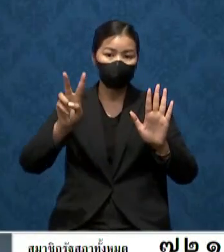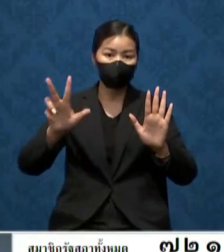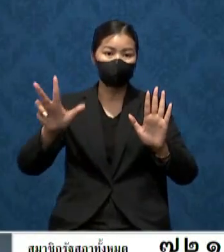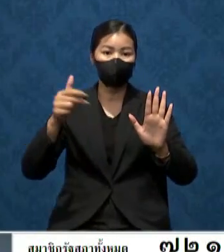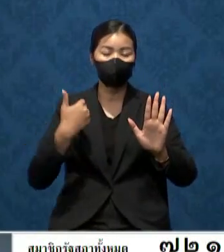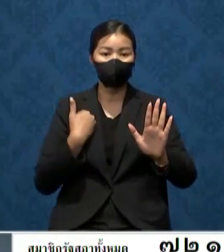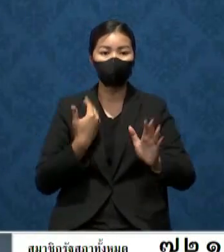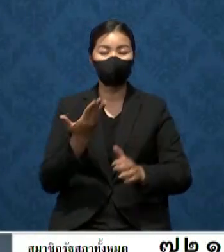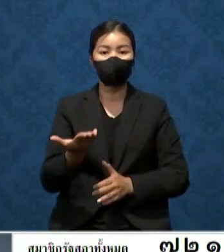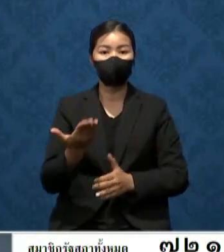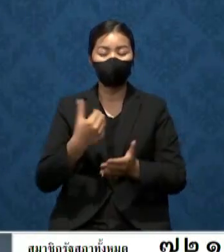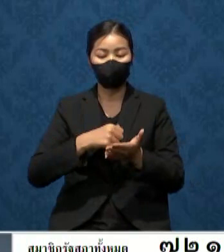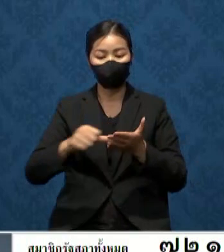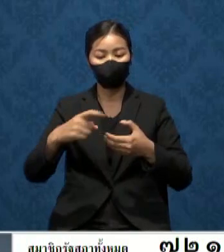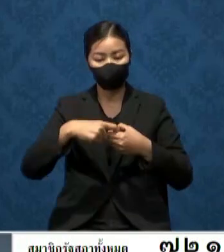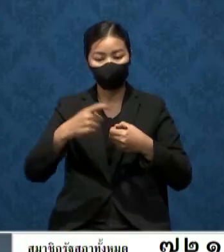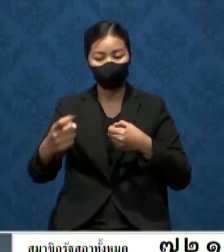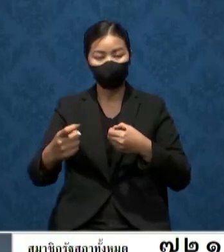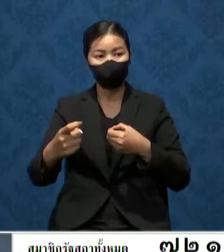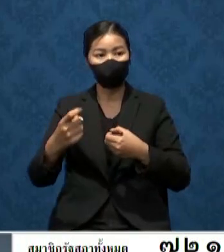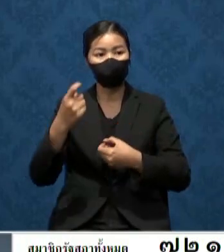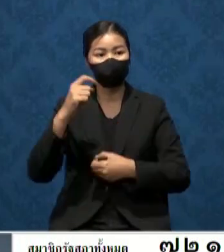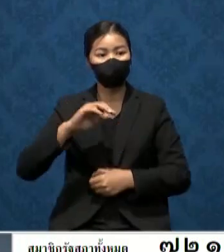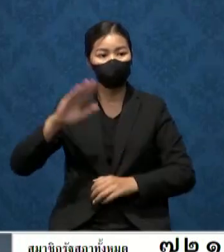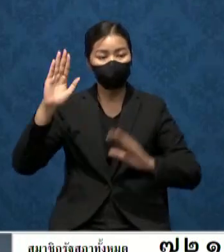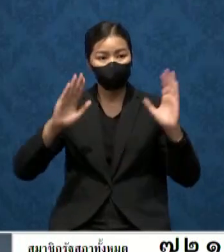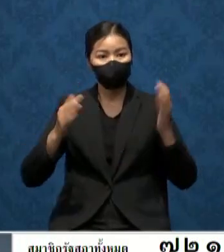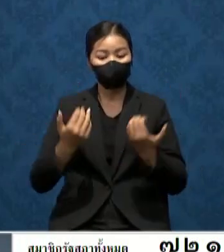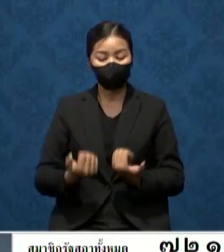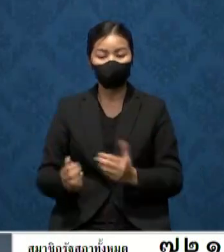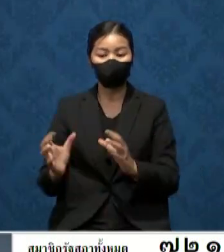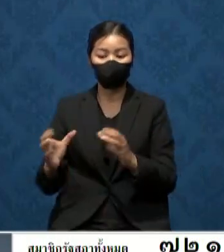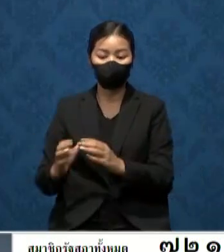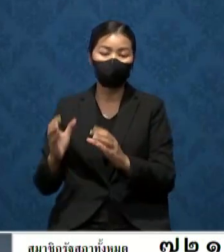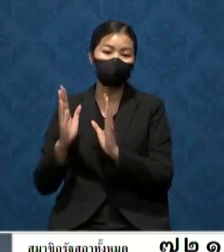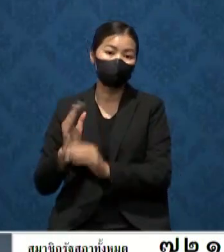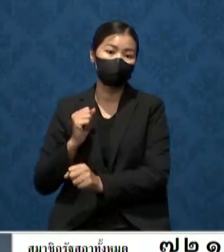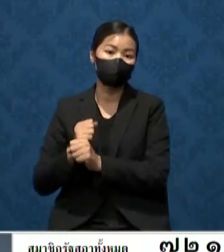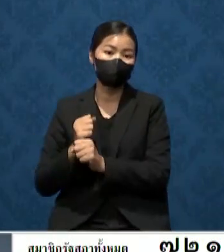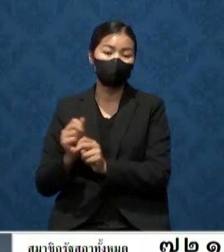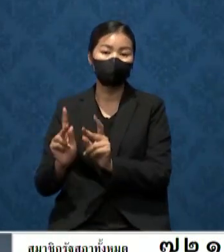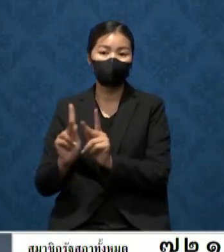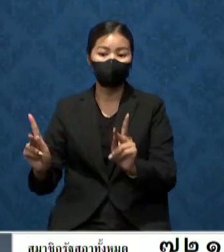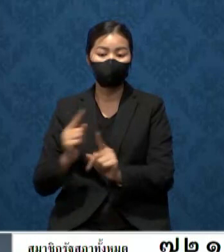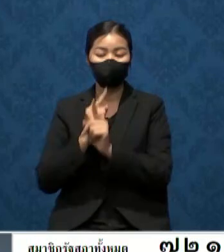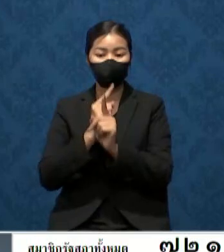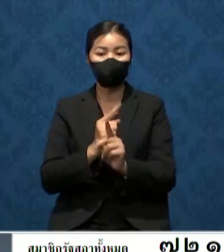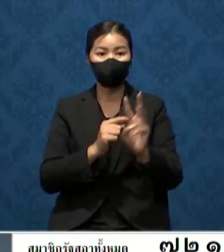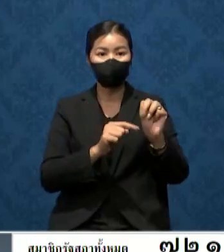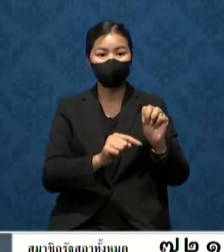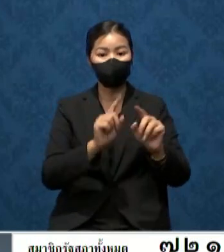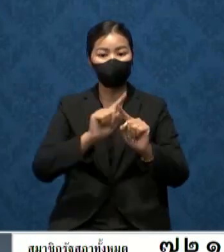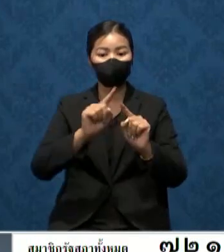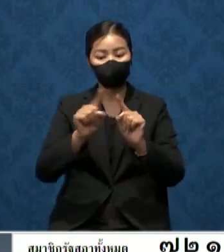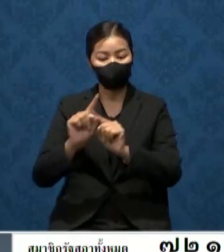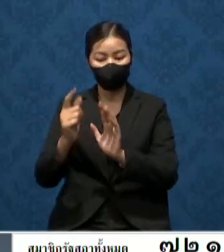ถอนการศูนย์ความเห็นและในส่วนที่เป็นคณะกรรมการที่ผมสงวนไว้ในมาตราต่างๆก็ขอถอน